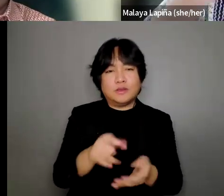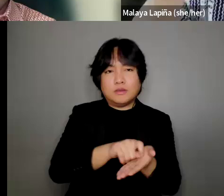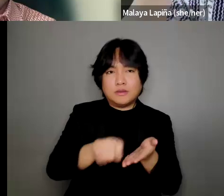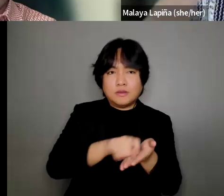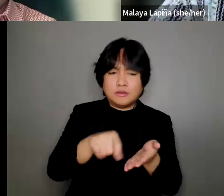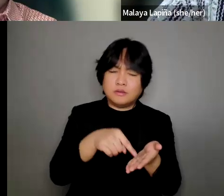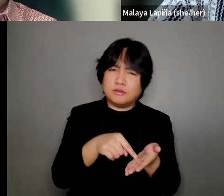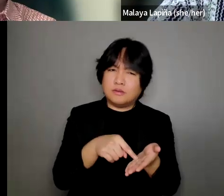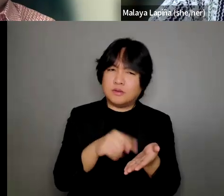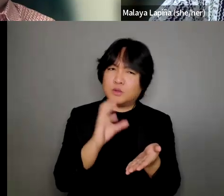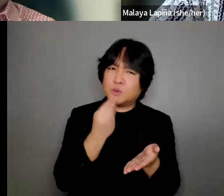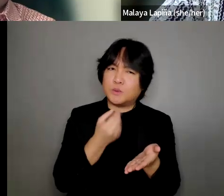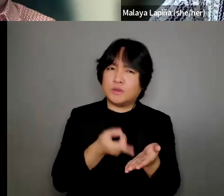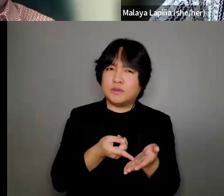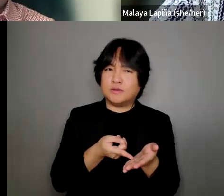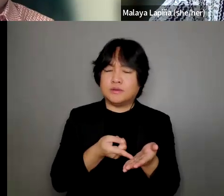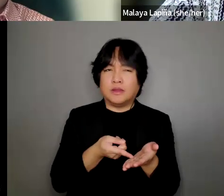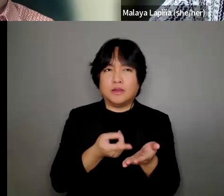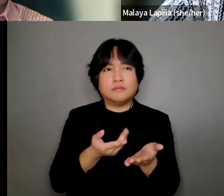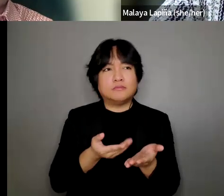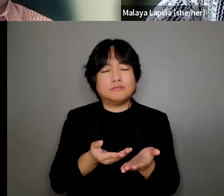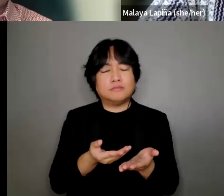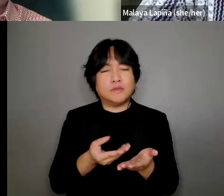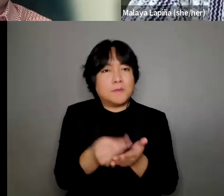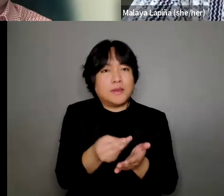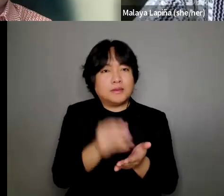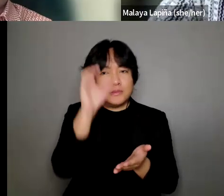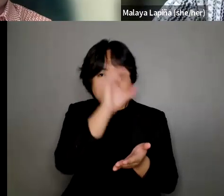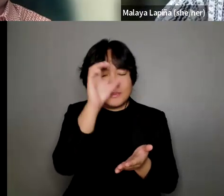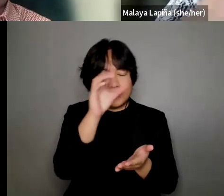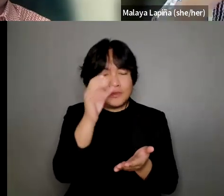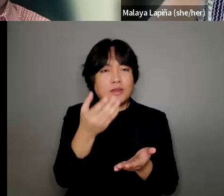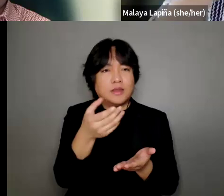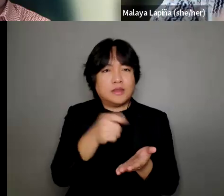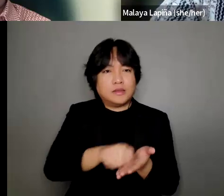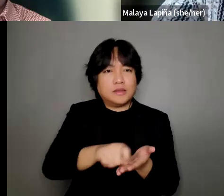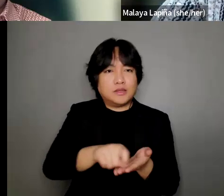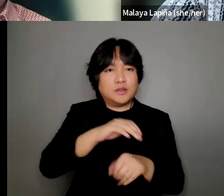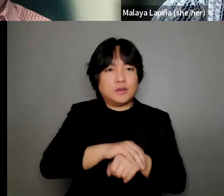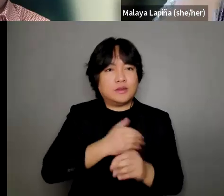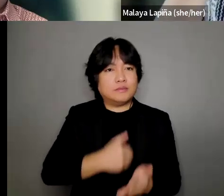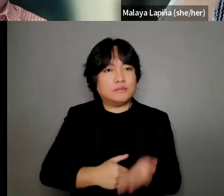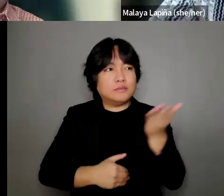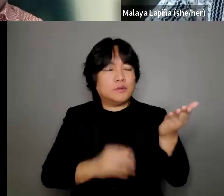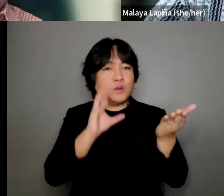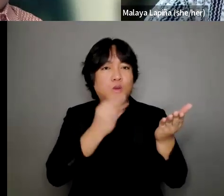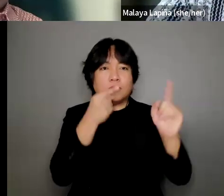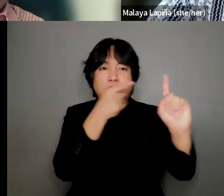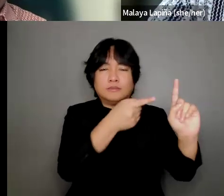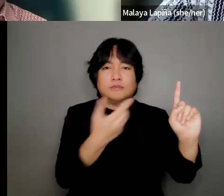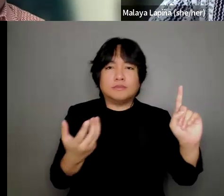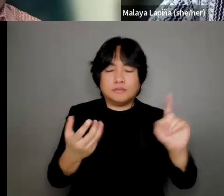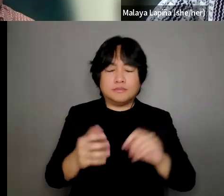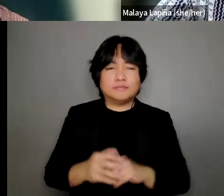kanino ba tayo nagpa-ponder kumbaga na ano no, saan tayo. Oh, so sino yung parang target market,